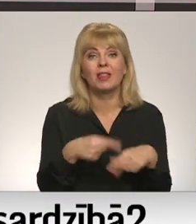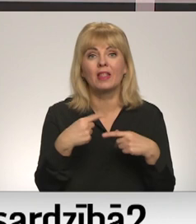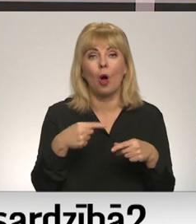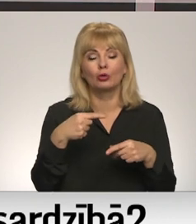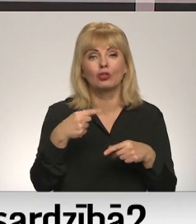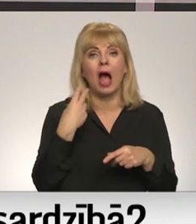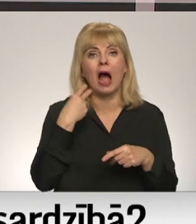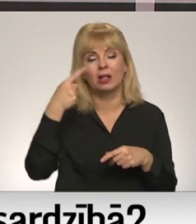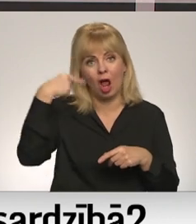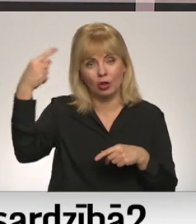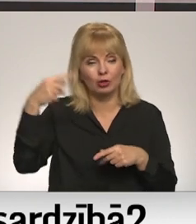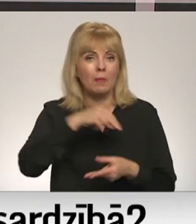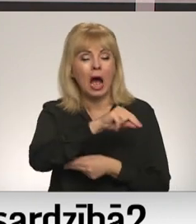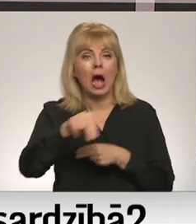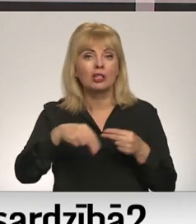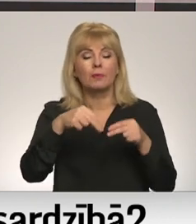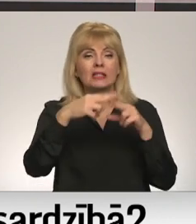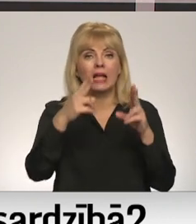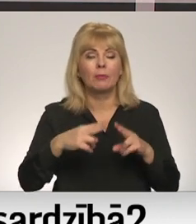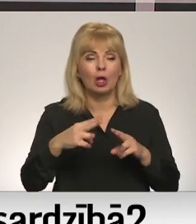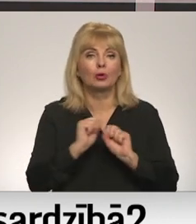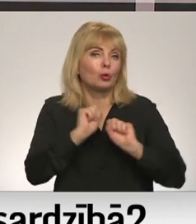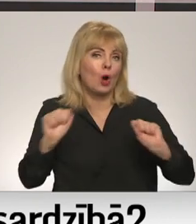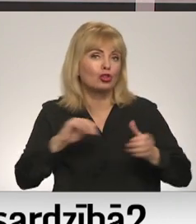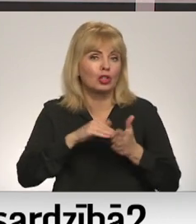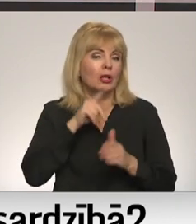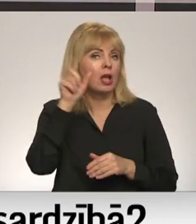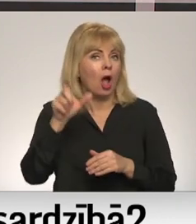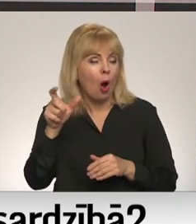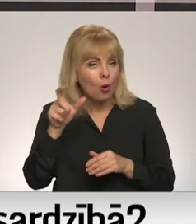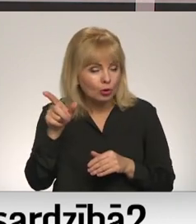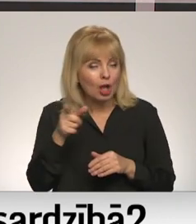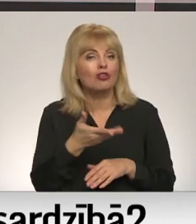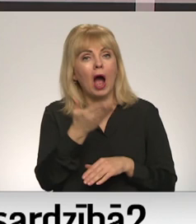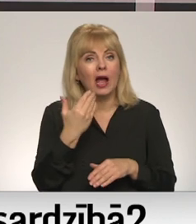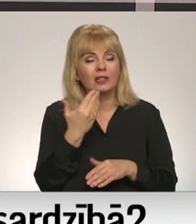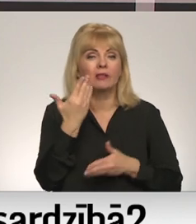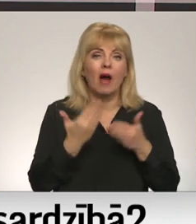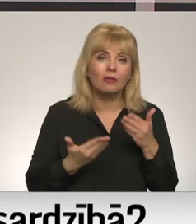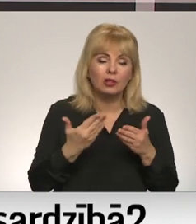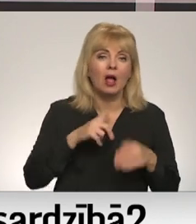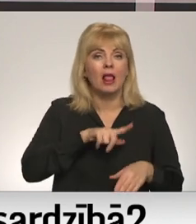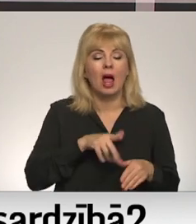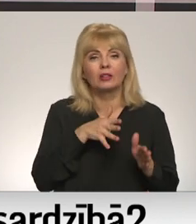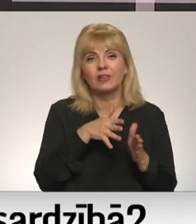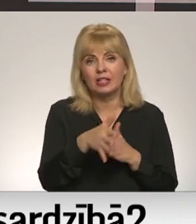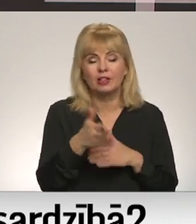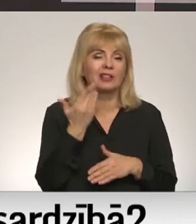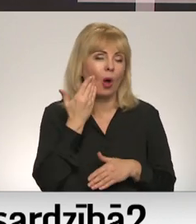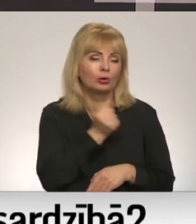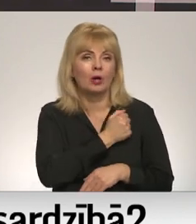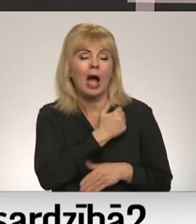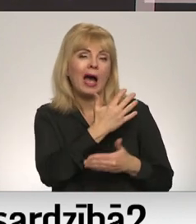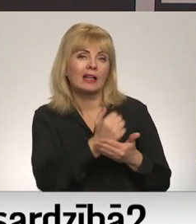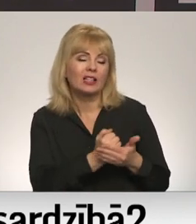lai apspriestu starptautisko drošības situāciju. Jaunieši tika aicināti apsvērt iespēju Latvijā iziet rezervas karavīra